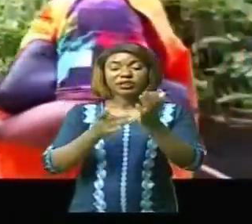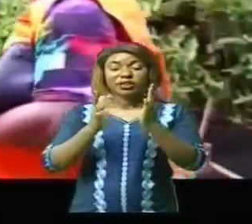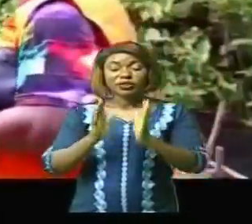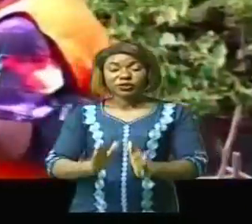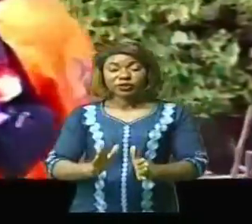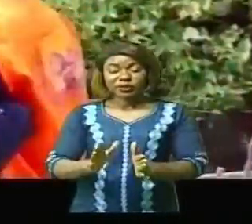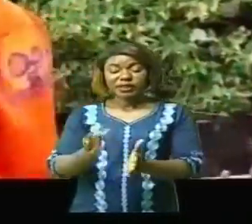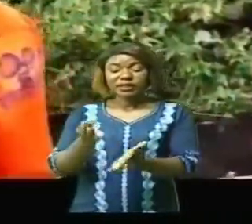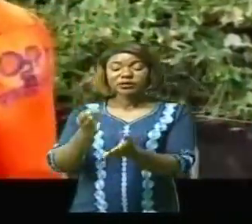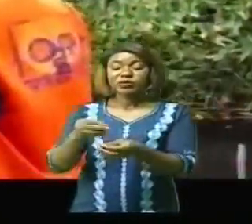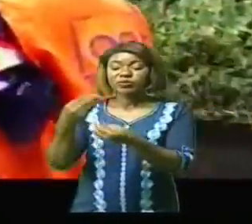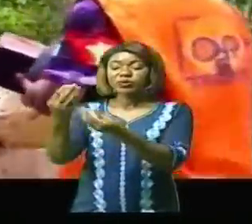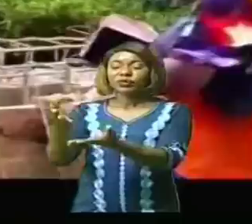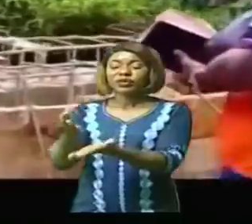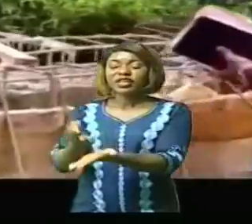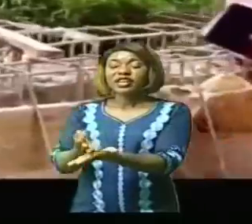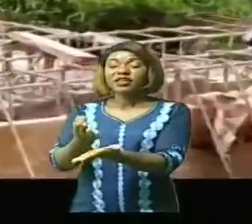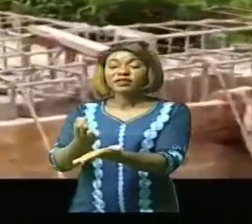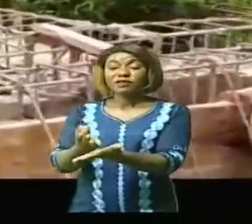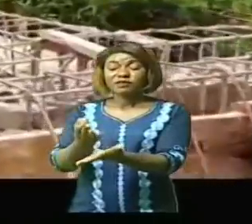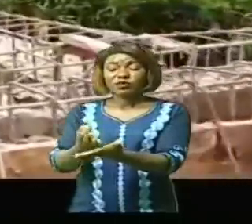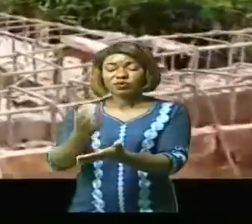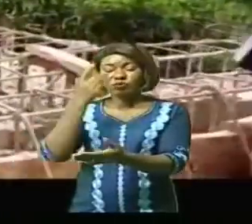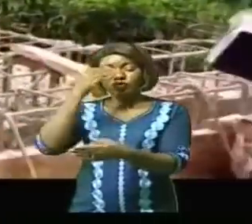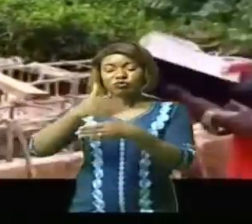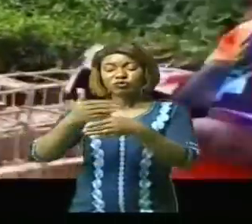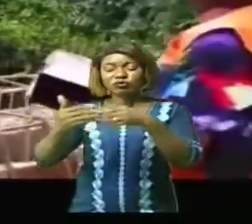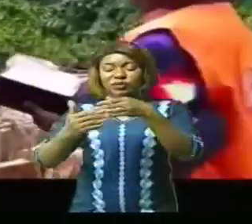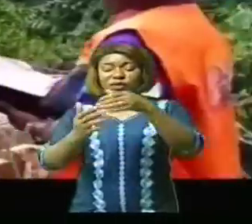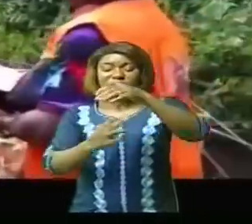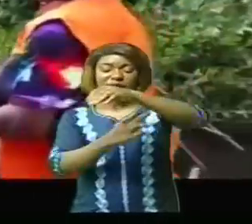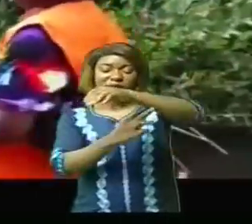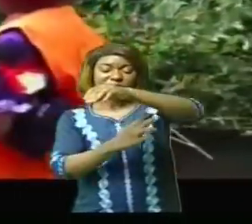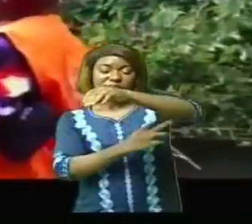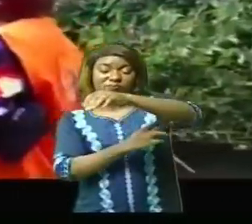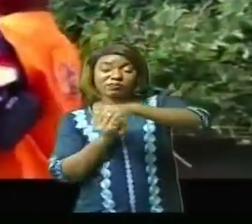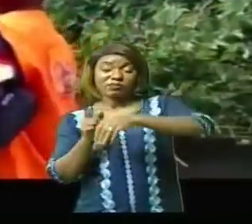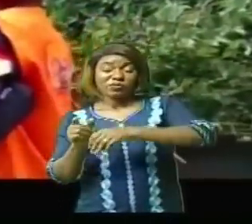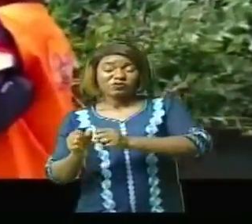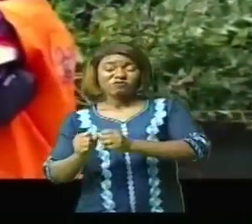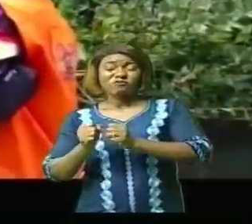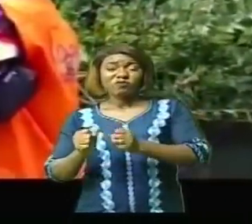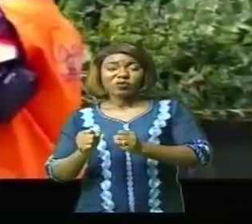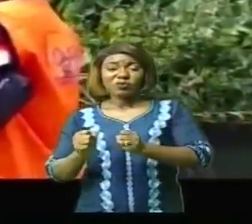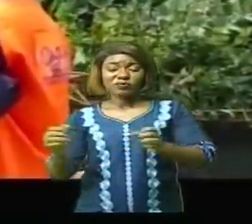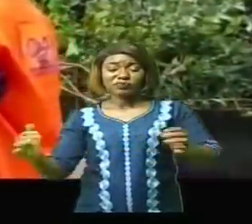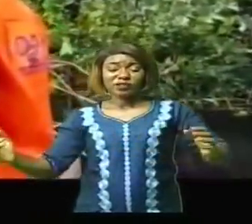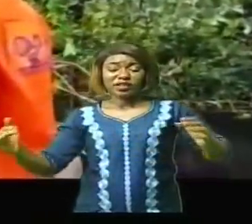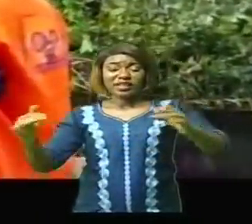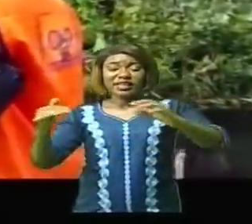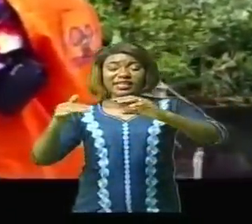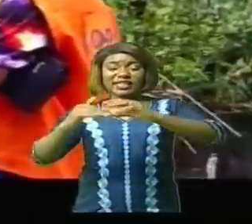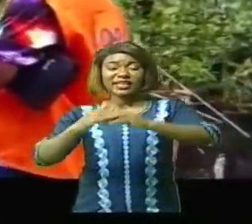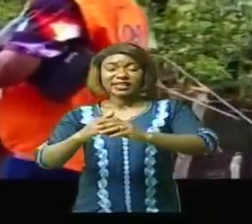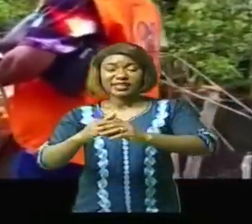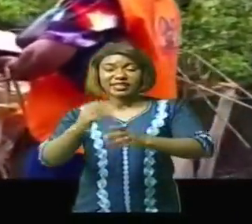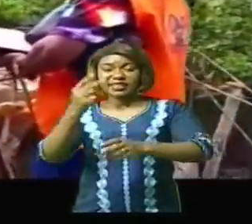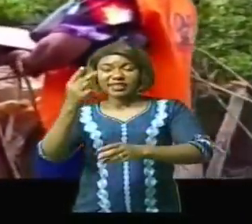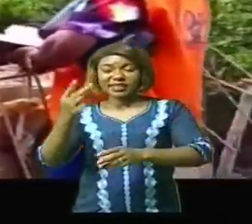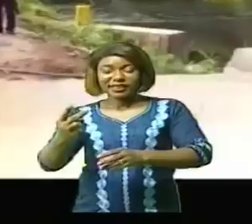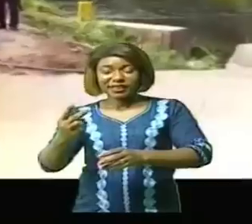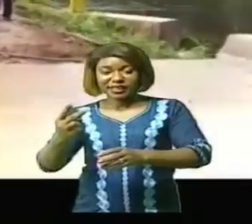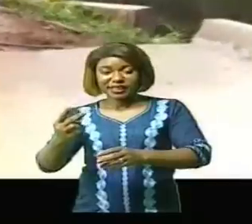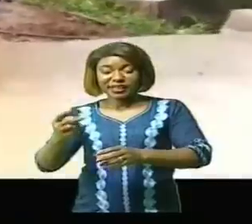la construction du pont en béton armé sur la rivière Ngangé, reliant les territoires de Kiri à la ville de